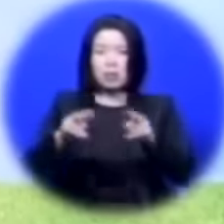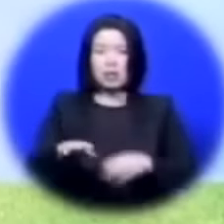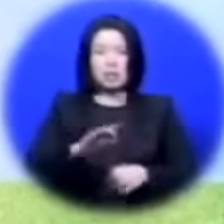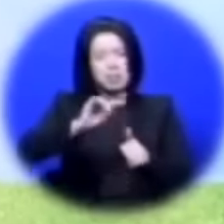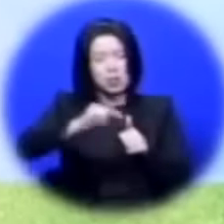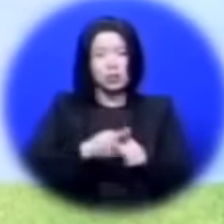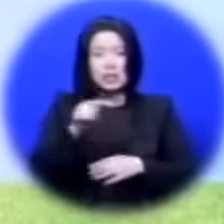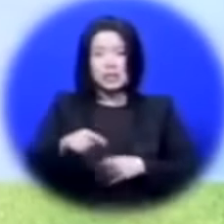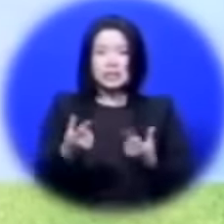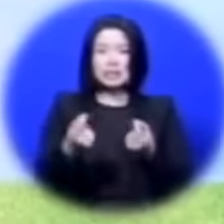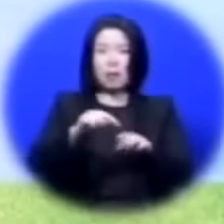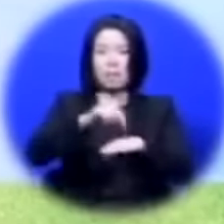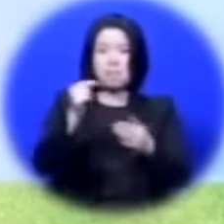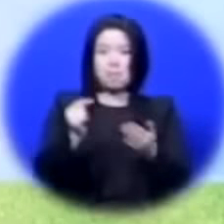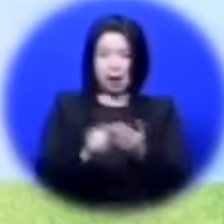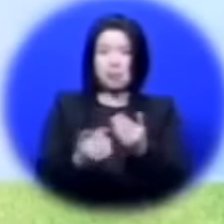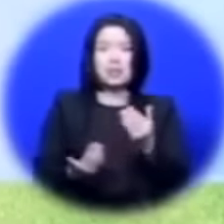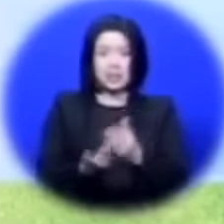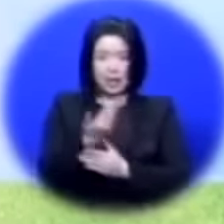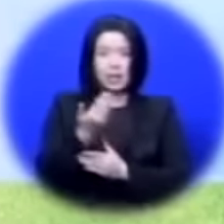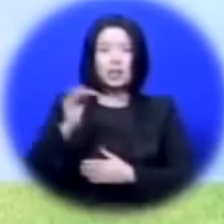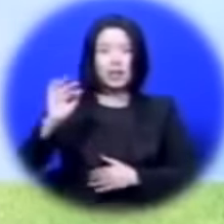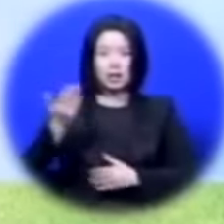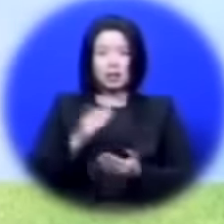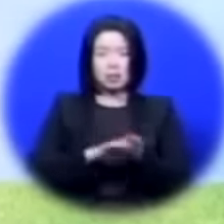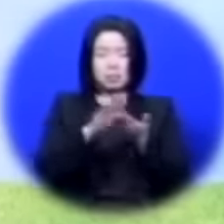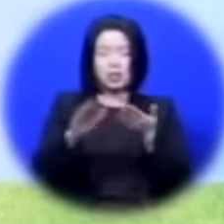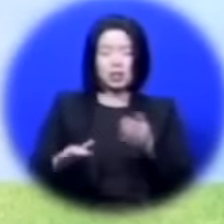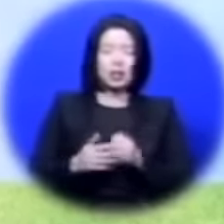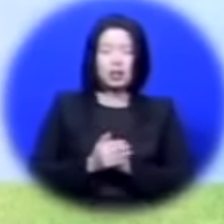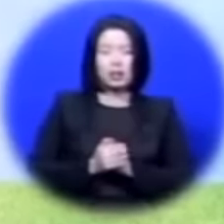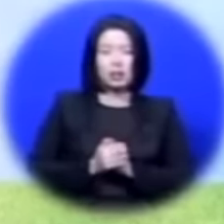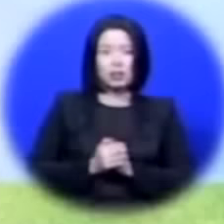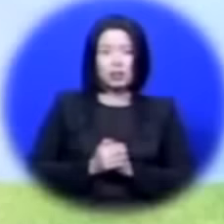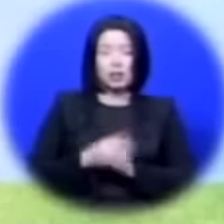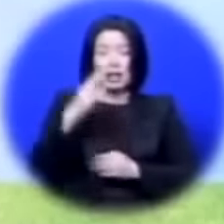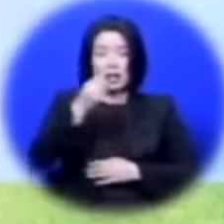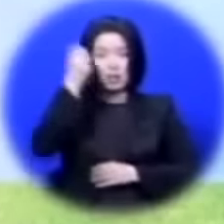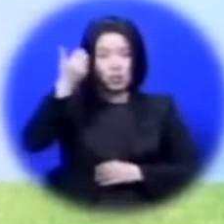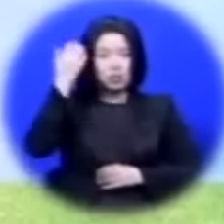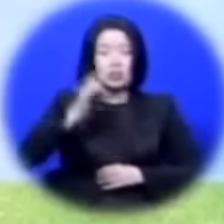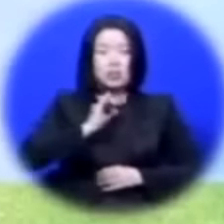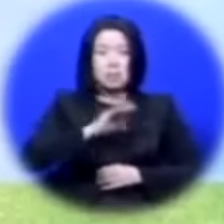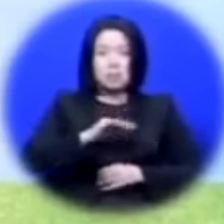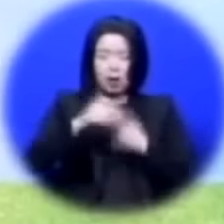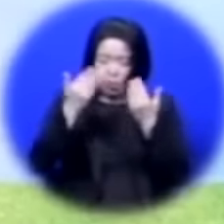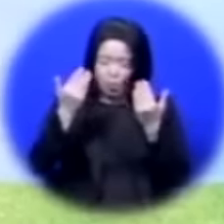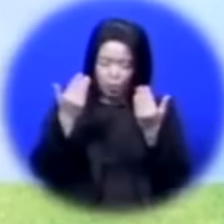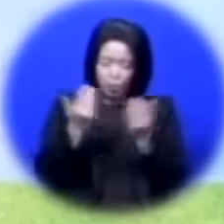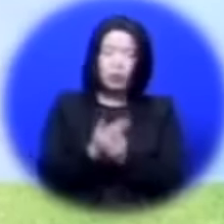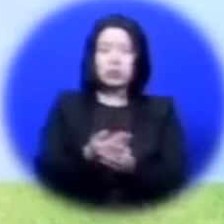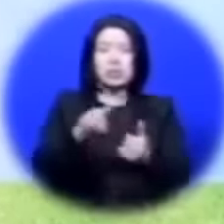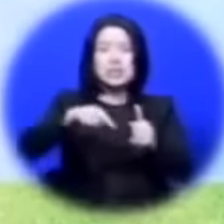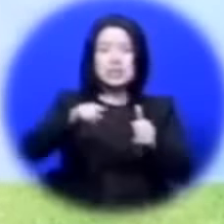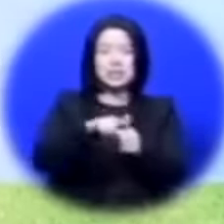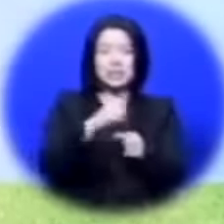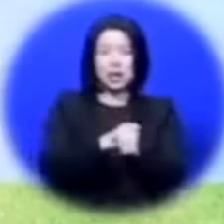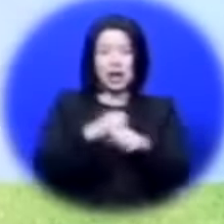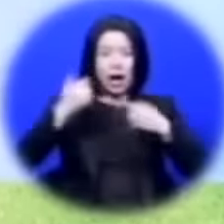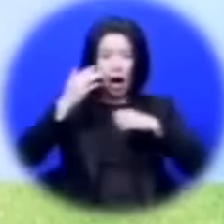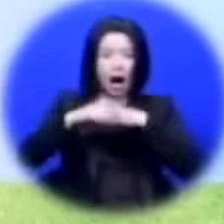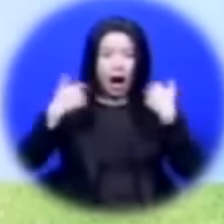그런 마음이 그에게 생기게 되는 거예요 성령님 전적으로 의지하고 항상